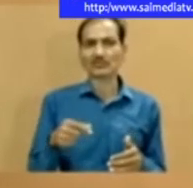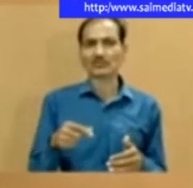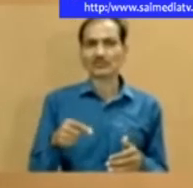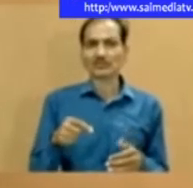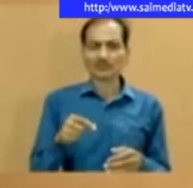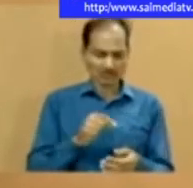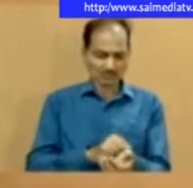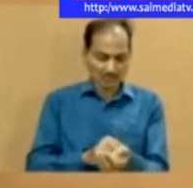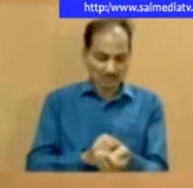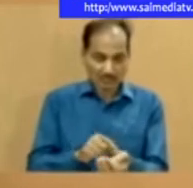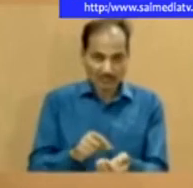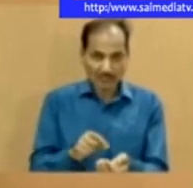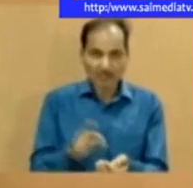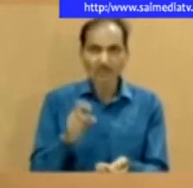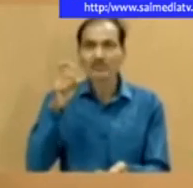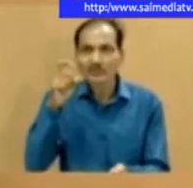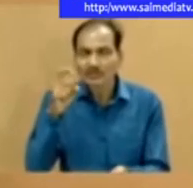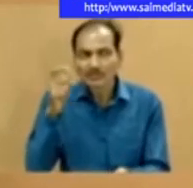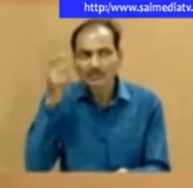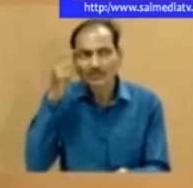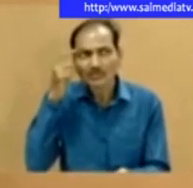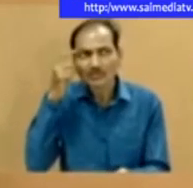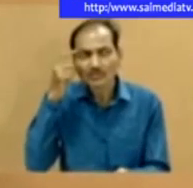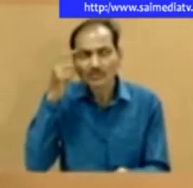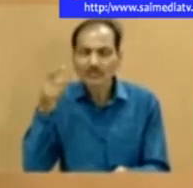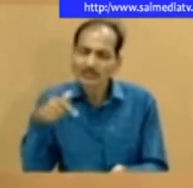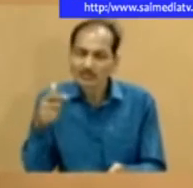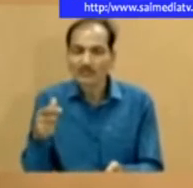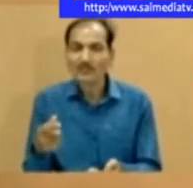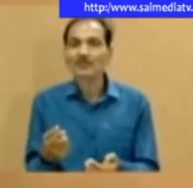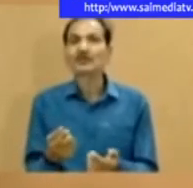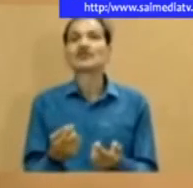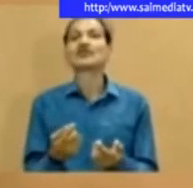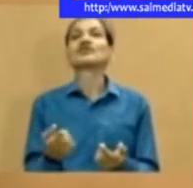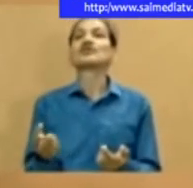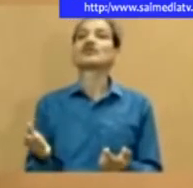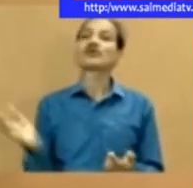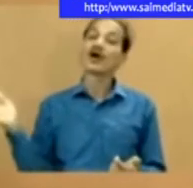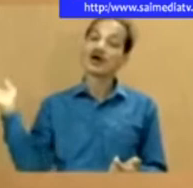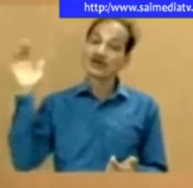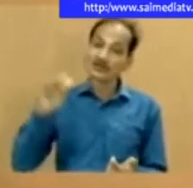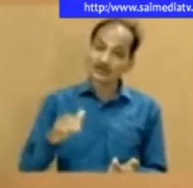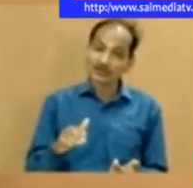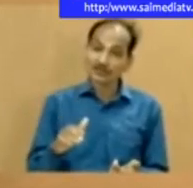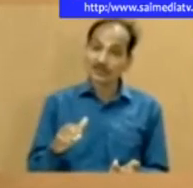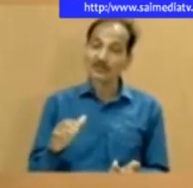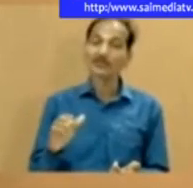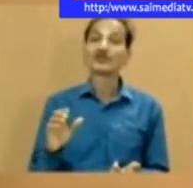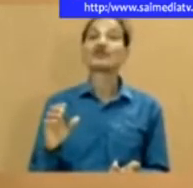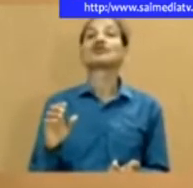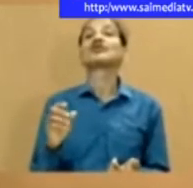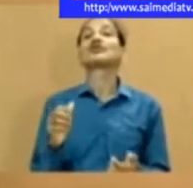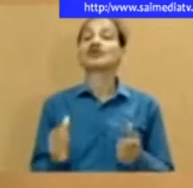ପରିବାର ପଡ଼ୋଶୀଙ୍କଠାରୁ ଲୁଚାନ୍ତୁ ନାହିଁ କହନ୍ତୁ ମୋର କରୋନାର ଲକ୍ଷଣ ଦେଖା ଦେଉଛି ବୋଲି ମୁଁ